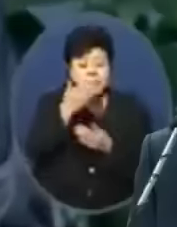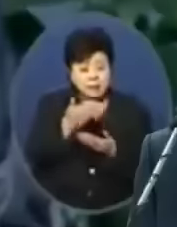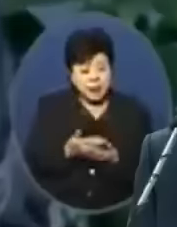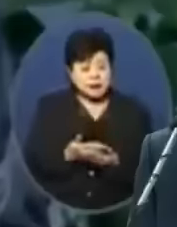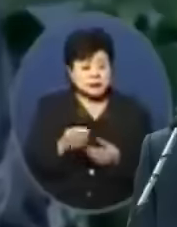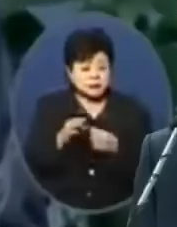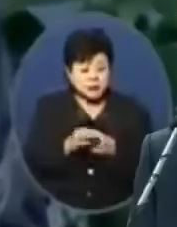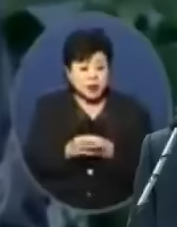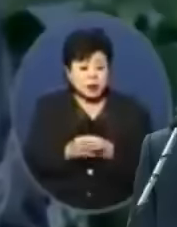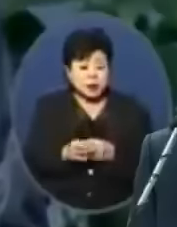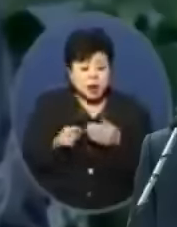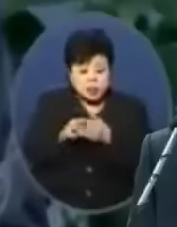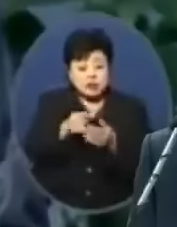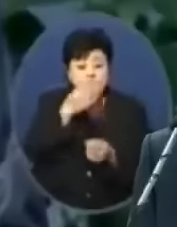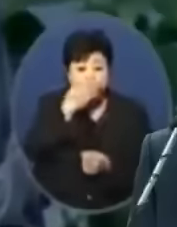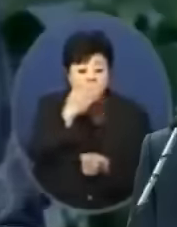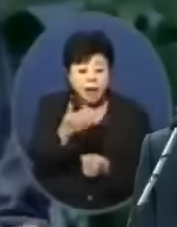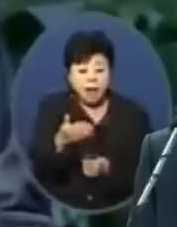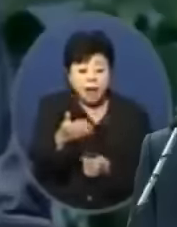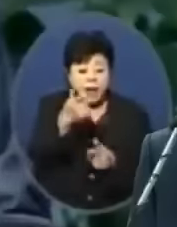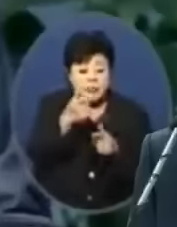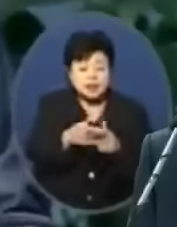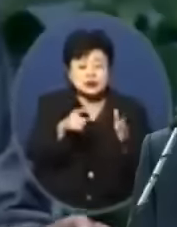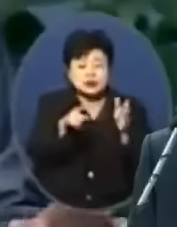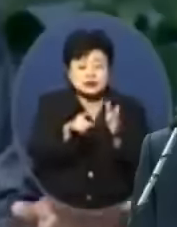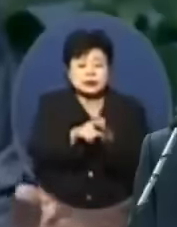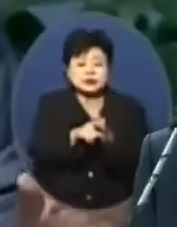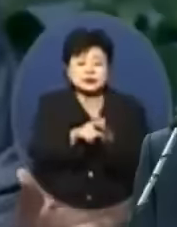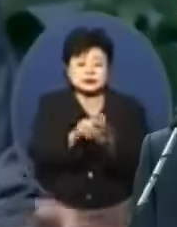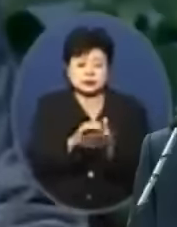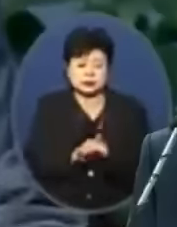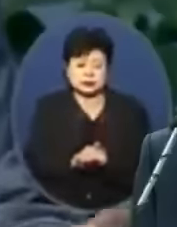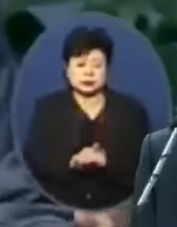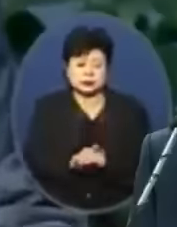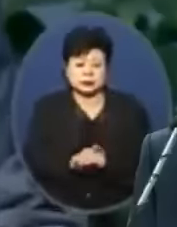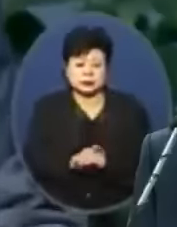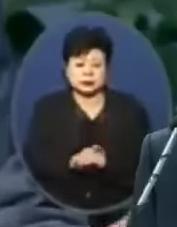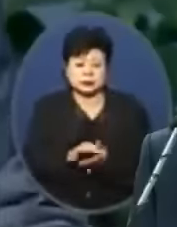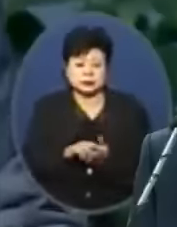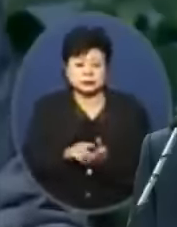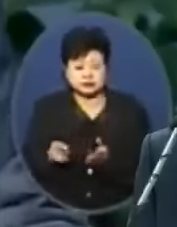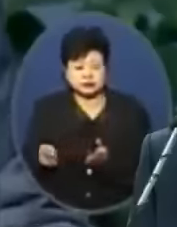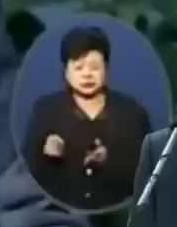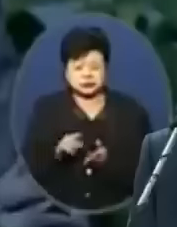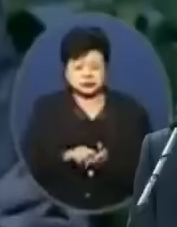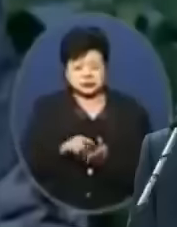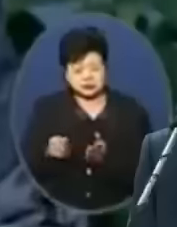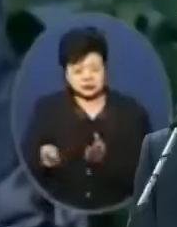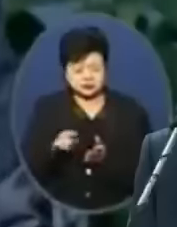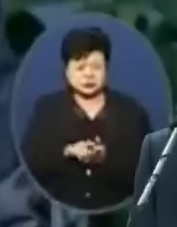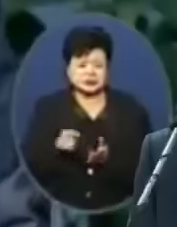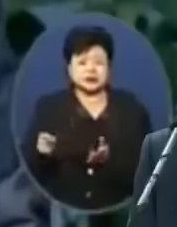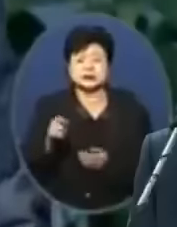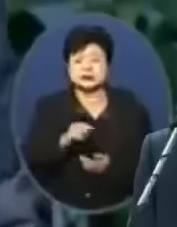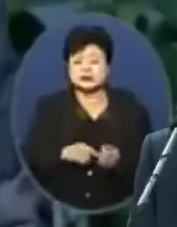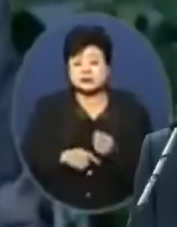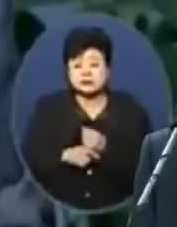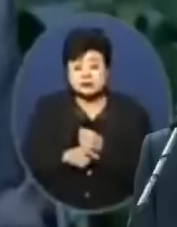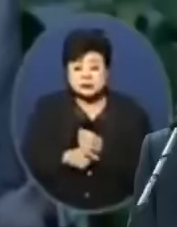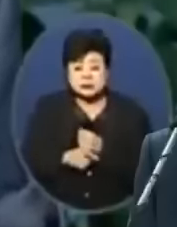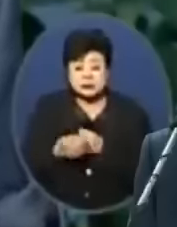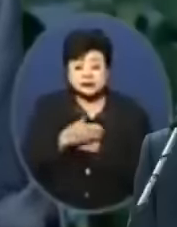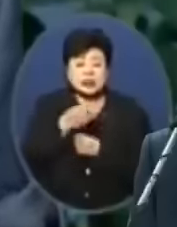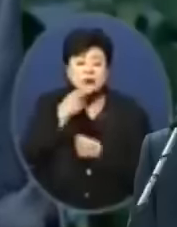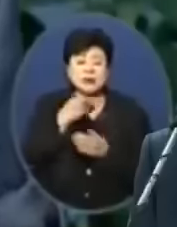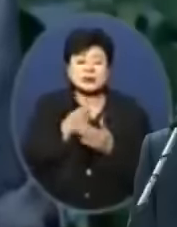받으면 이런 것을 극복해요. 예수 믿어서 자꾸 믿었다가 안 믿었다가 믿었다가 안 믿었다 하는 사람 있지 않습니까?